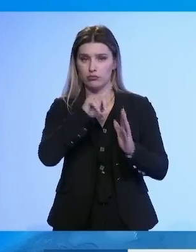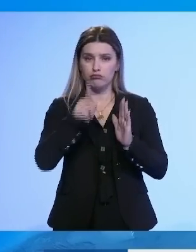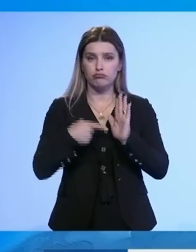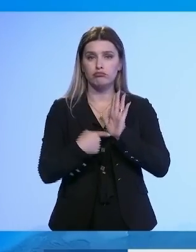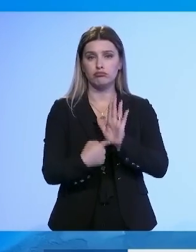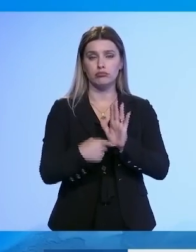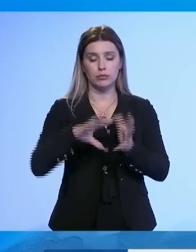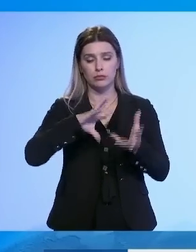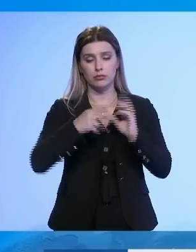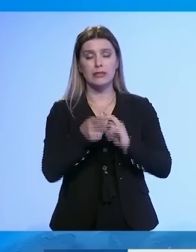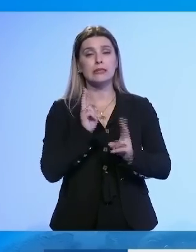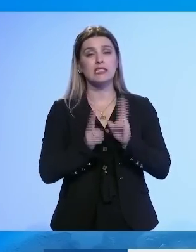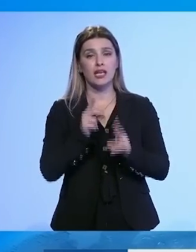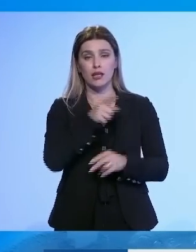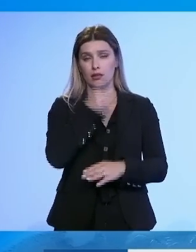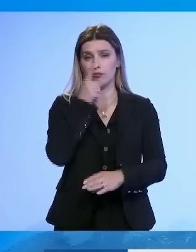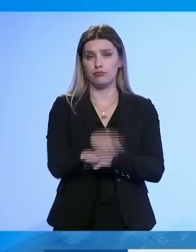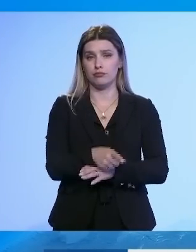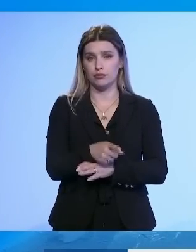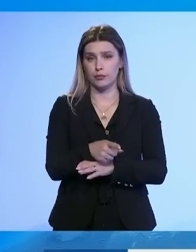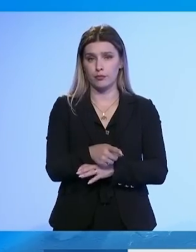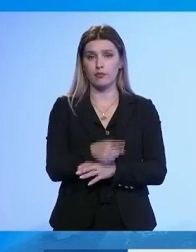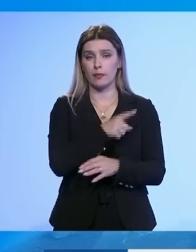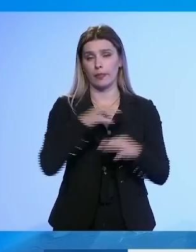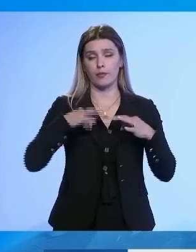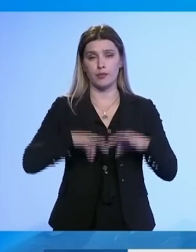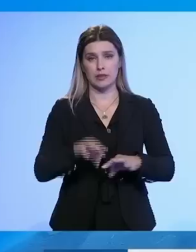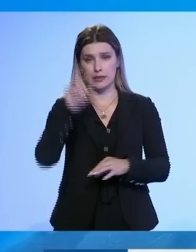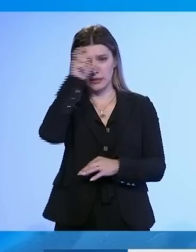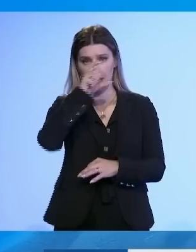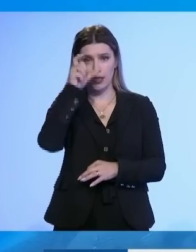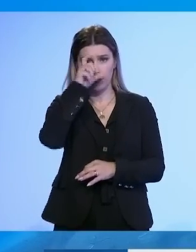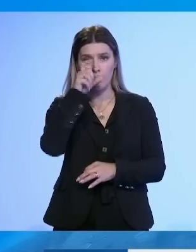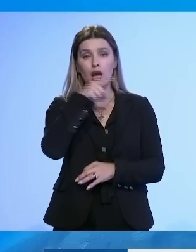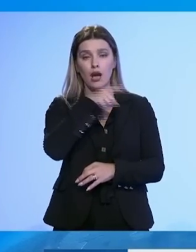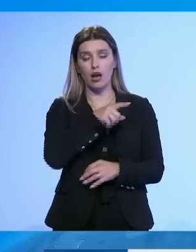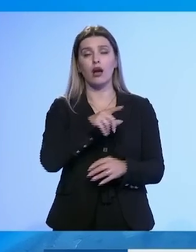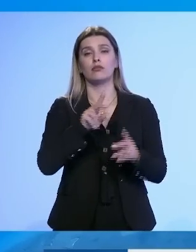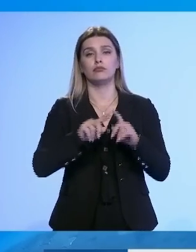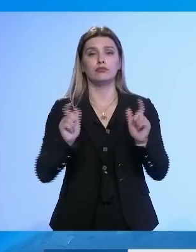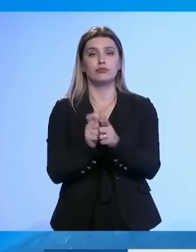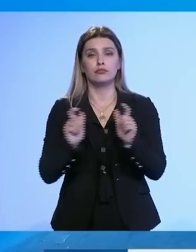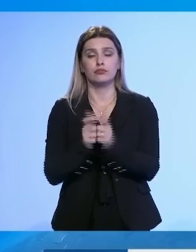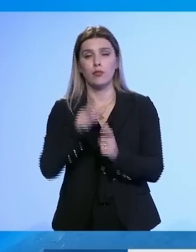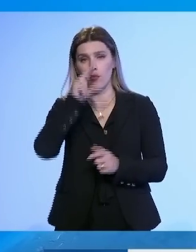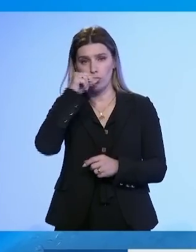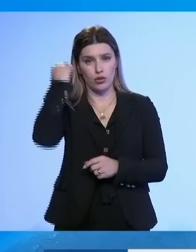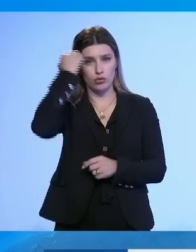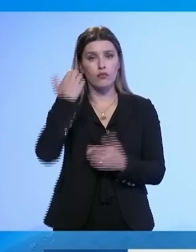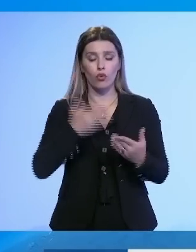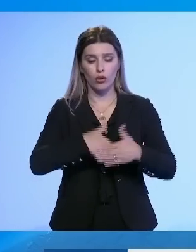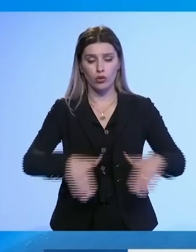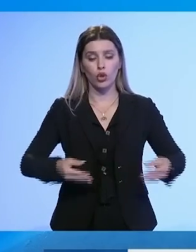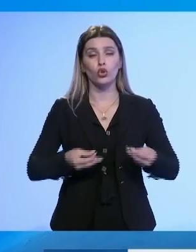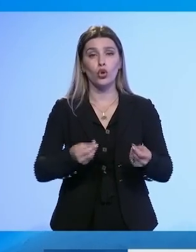si forcat serbe me urdhër të drejtpërdrejt të Vučićit rrëmbyen zyrtarët e policisë së Kosovës thellë në territorin